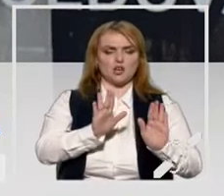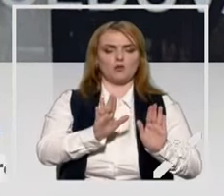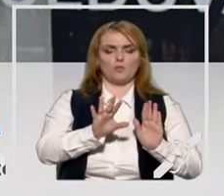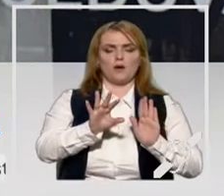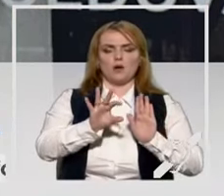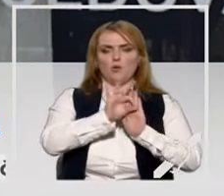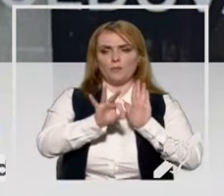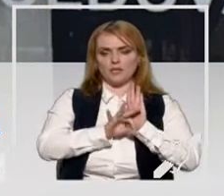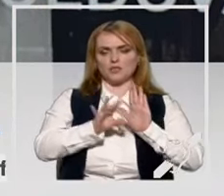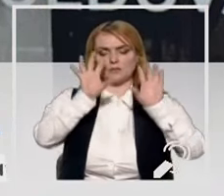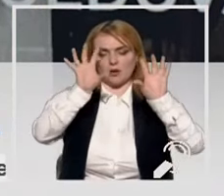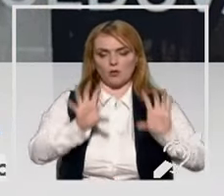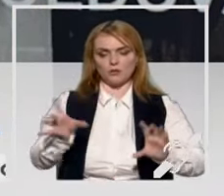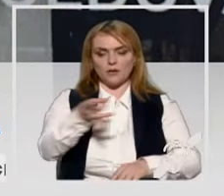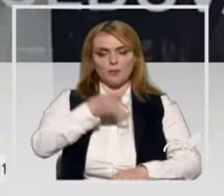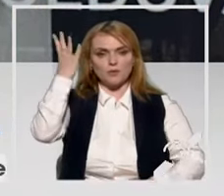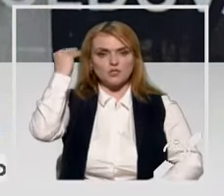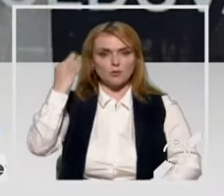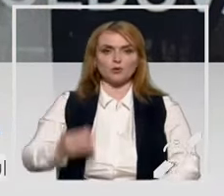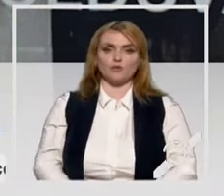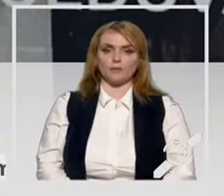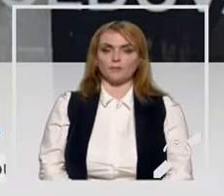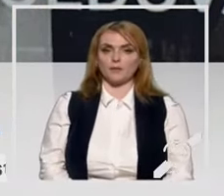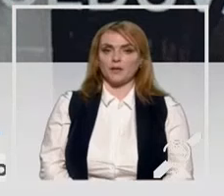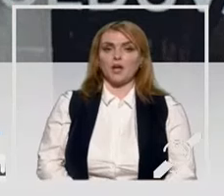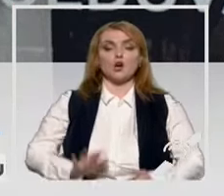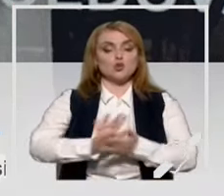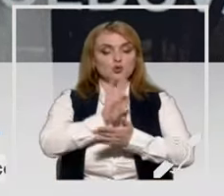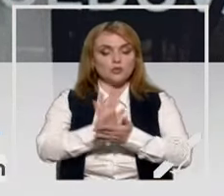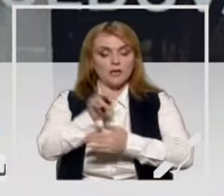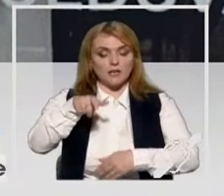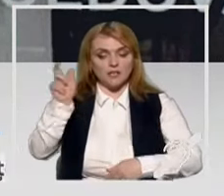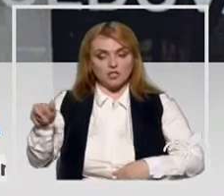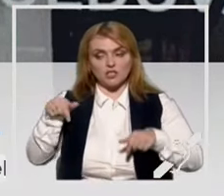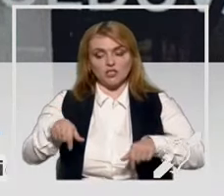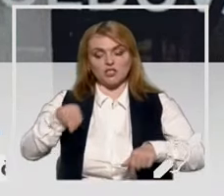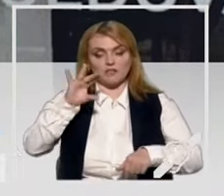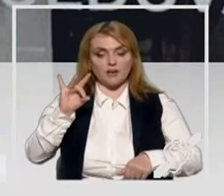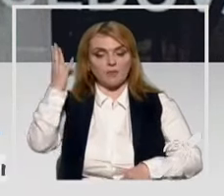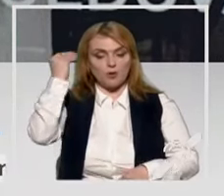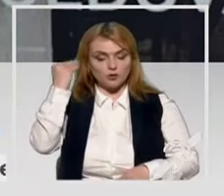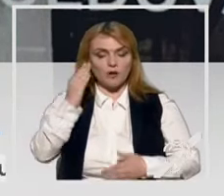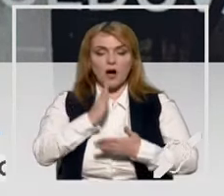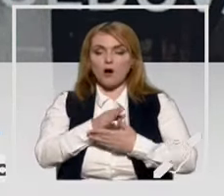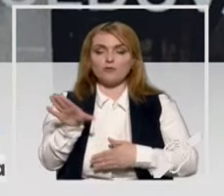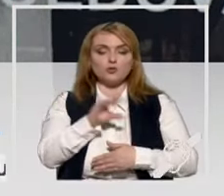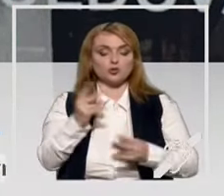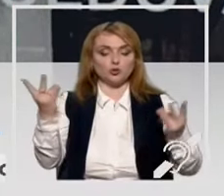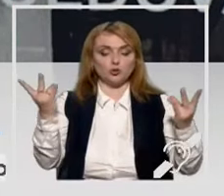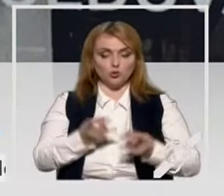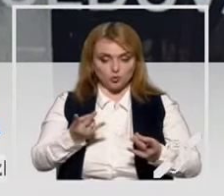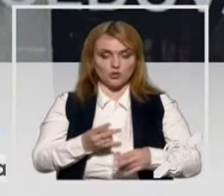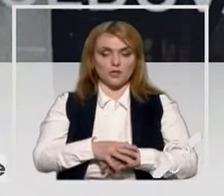ușoară tranziția către mass media viitorului. Astfel, jurnaliștii TVR Moldova au instrumentele necesare pentru a duce în